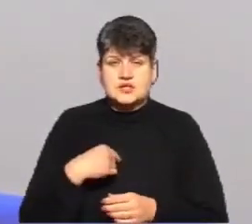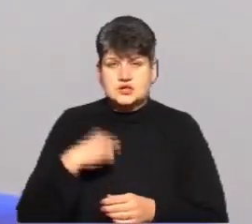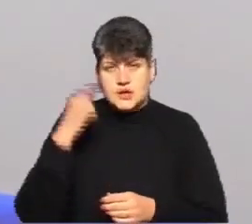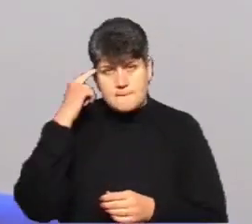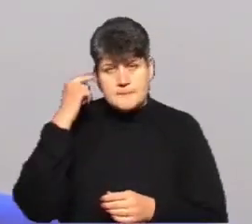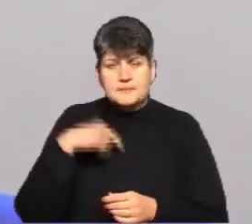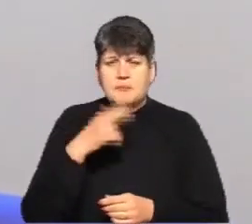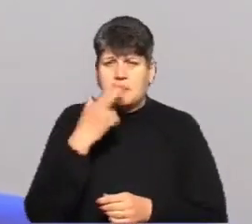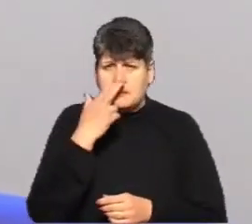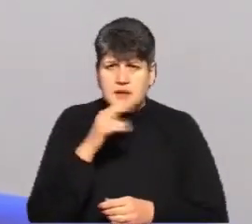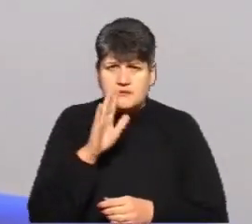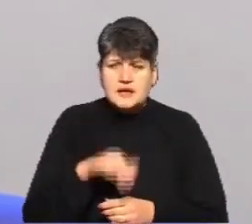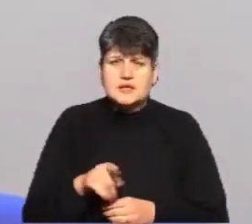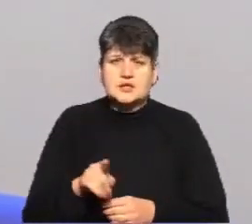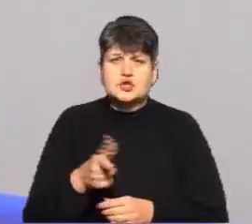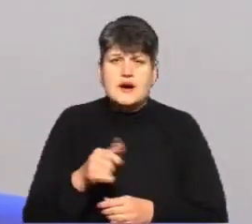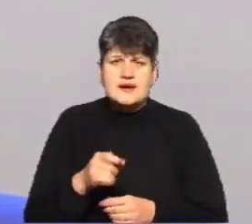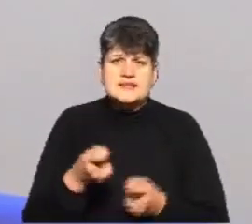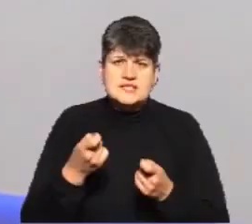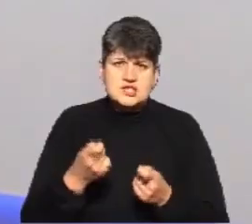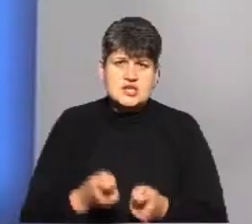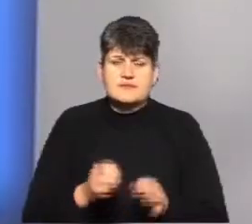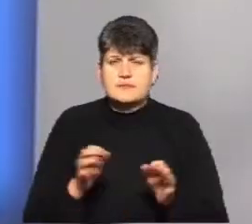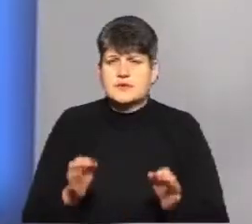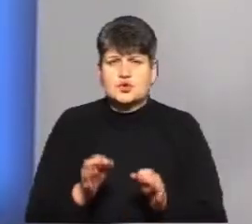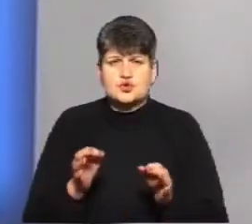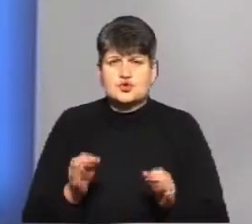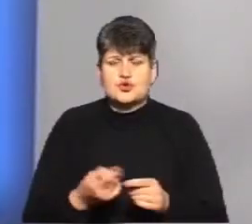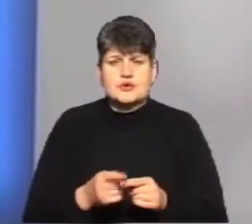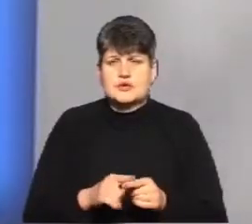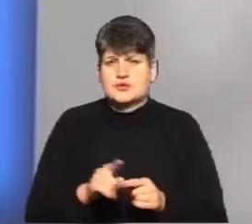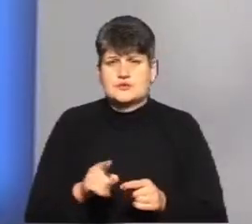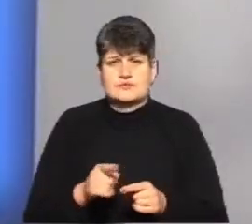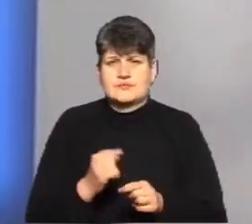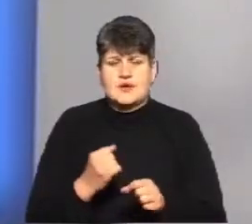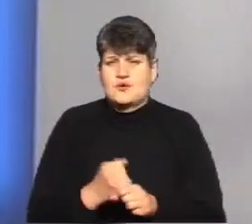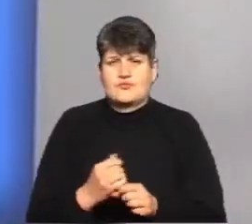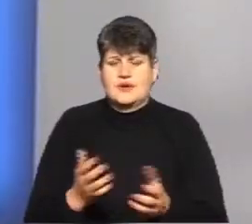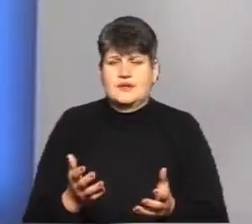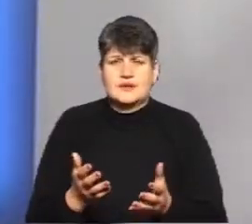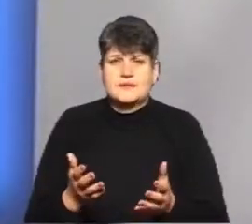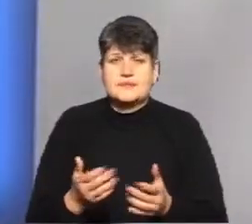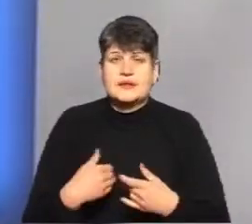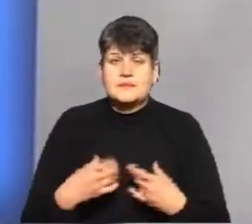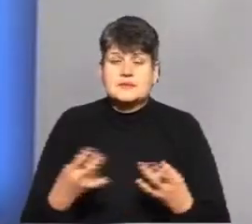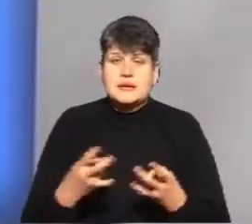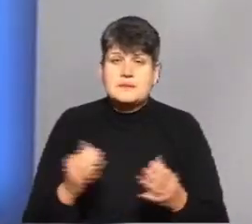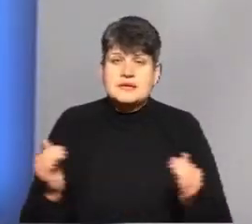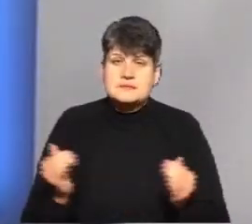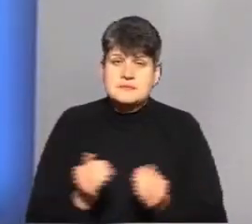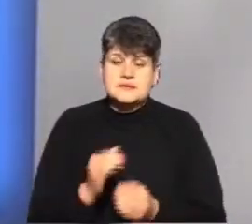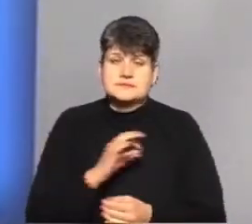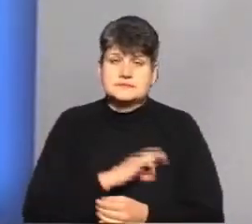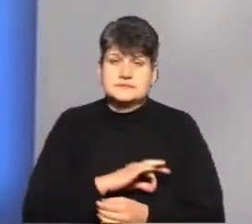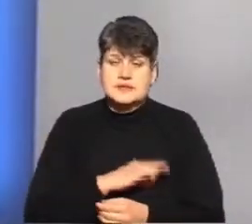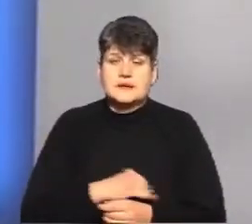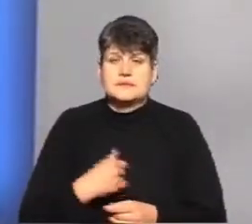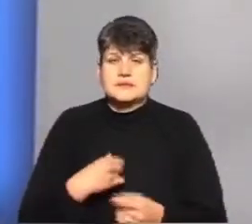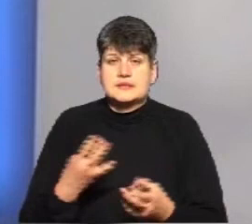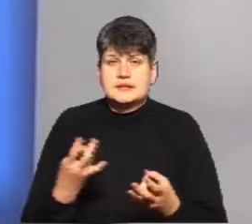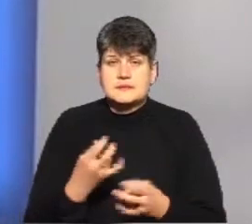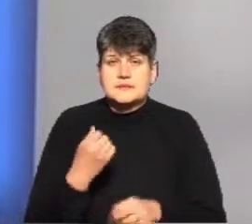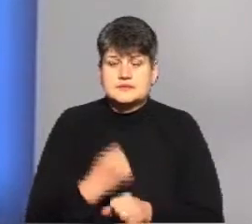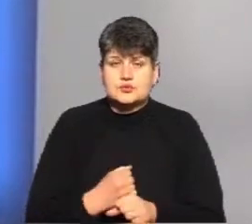що газ був дуже дешевим і нічого абсолютно для цього не робили. Для того нам треба зменшити споживання, нам треба зробити